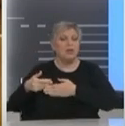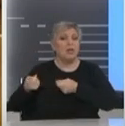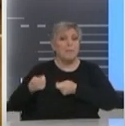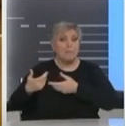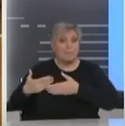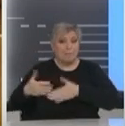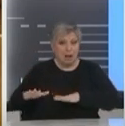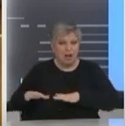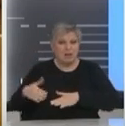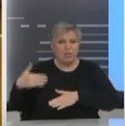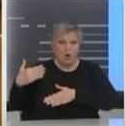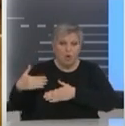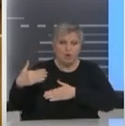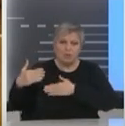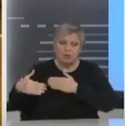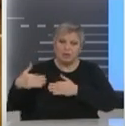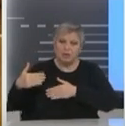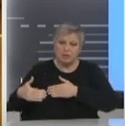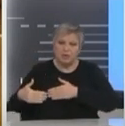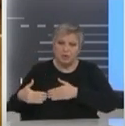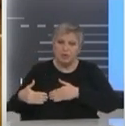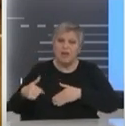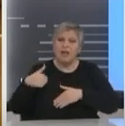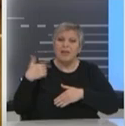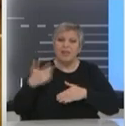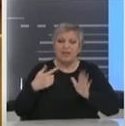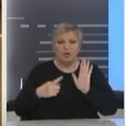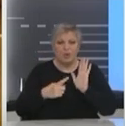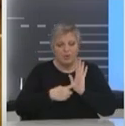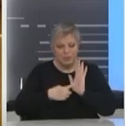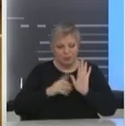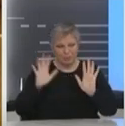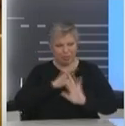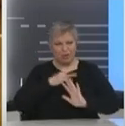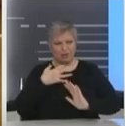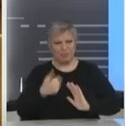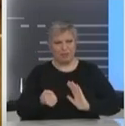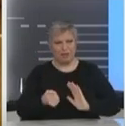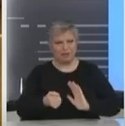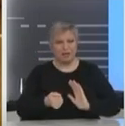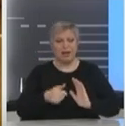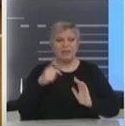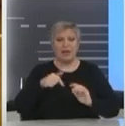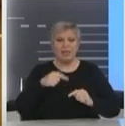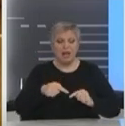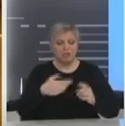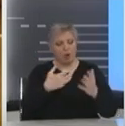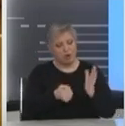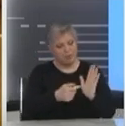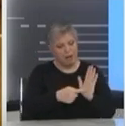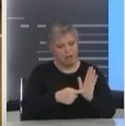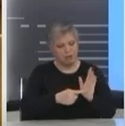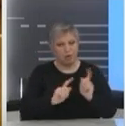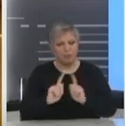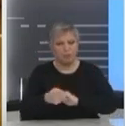κυβερνήσεις για δεκαετίες. Τις γκρίζες ζώνες στην νομοθεσία, τις ελλιπείς αλληλοανερούμενες διατάξεις, τα νομοθετικά